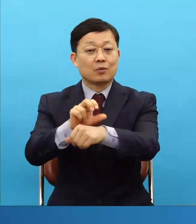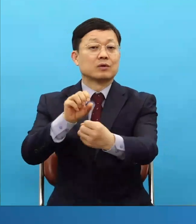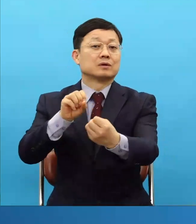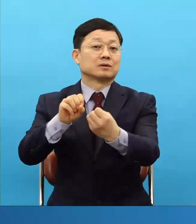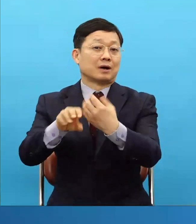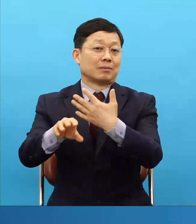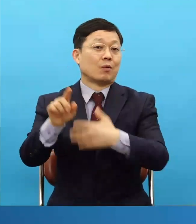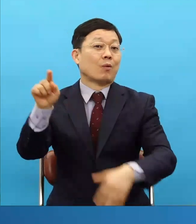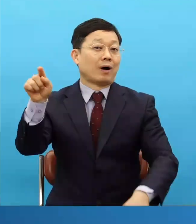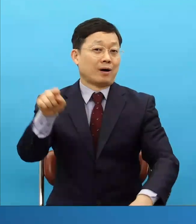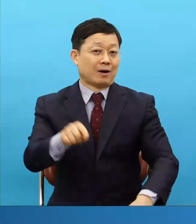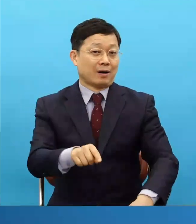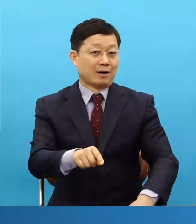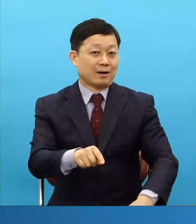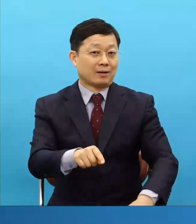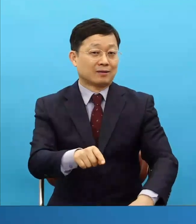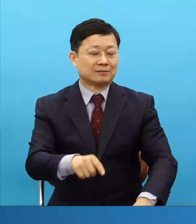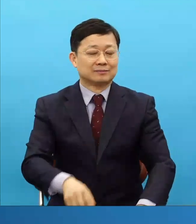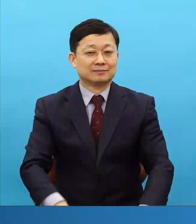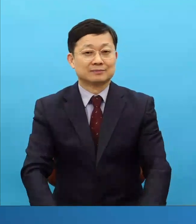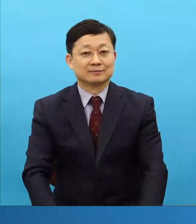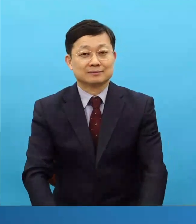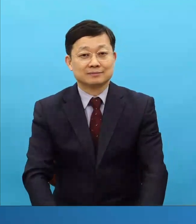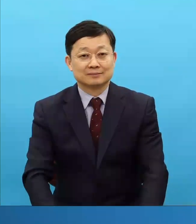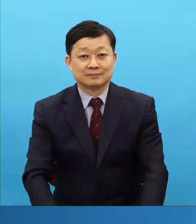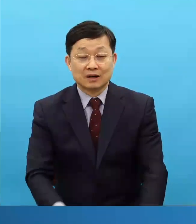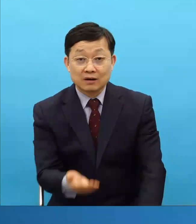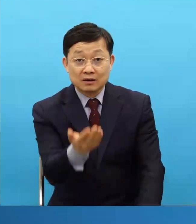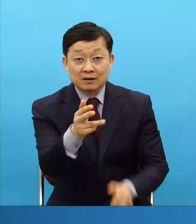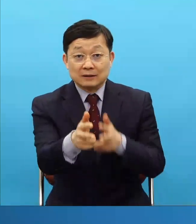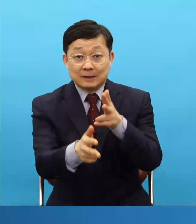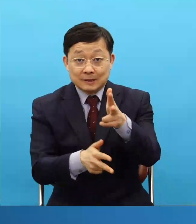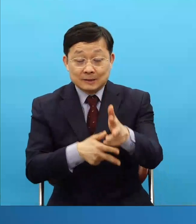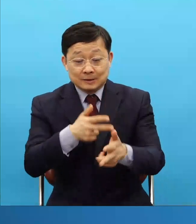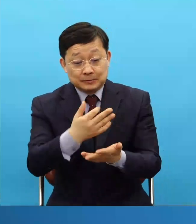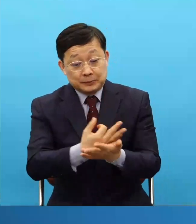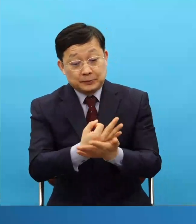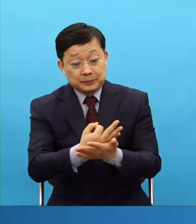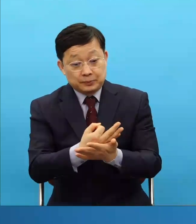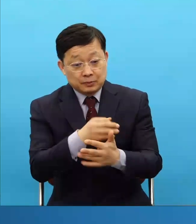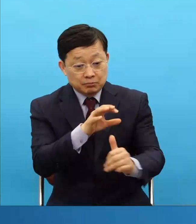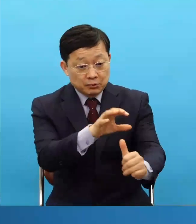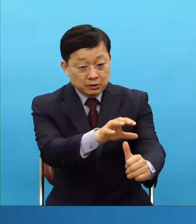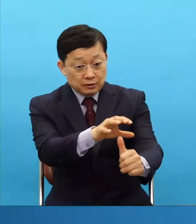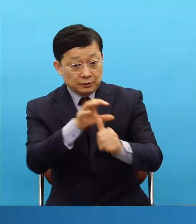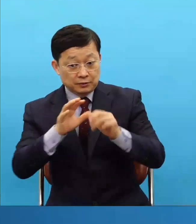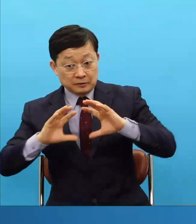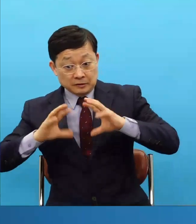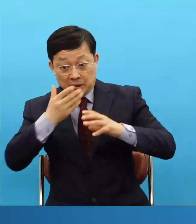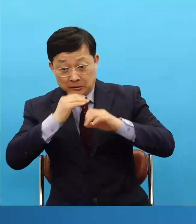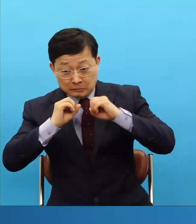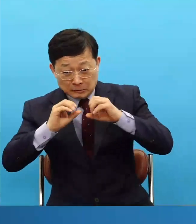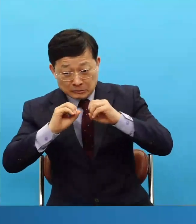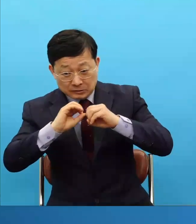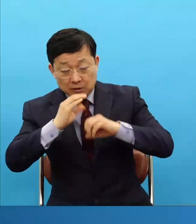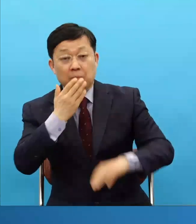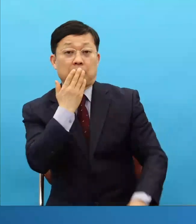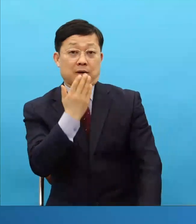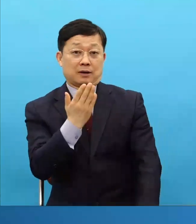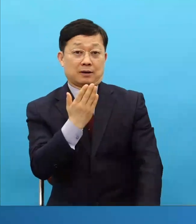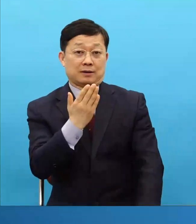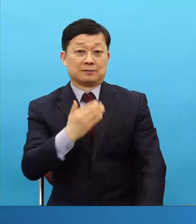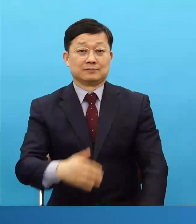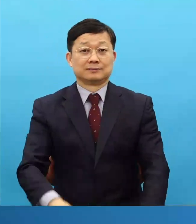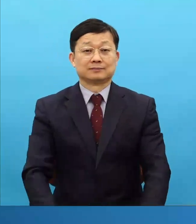25 hours. 그러면 여러분의 산업이 진짜 세계복음하게 돼요. Then your business truly will do world